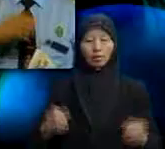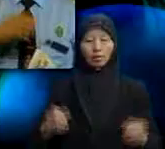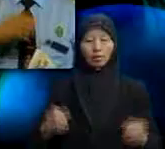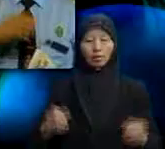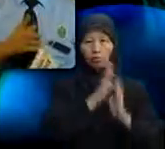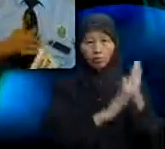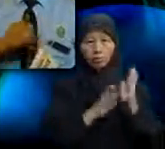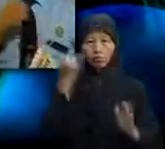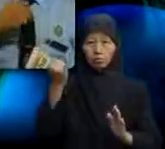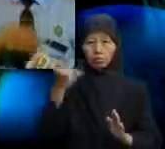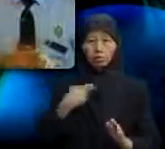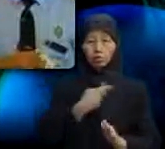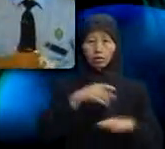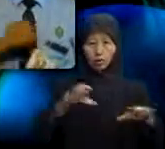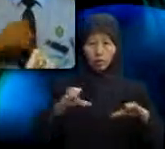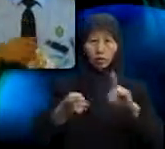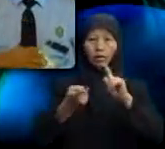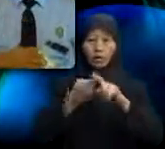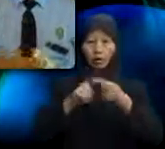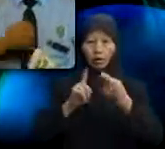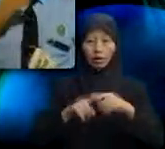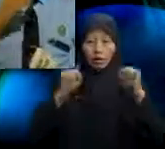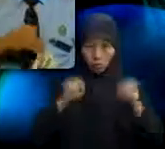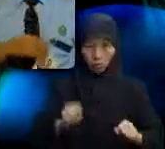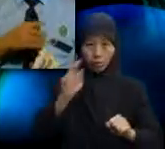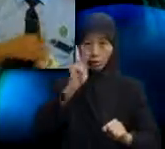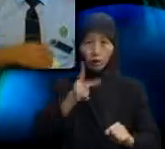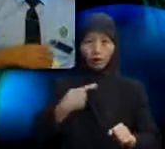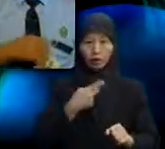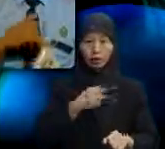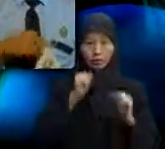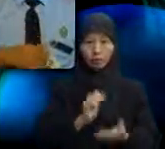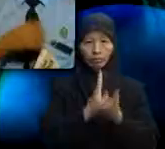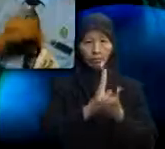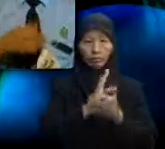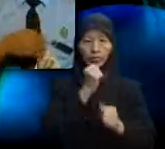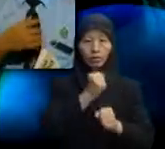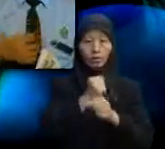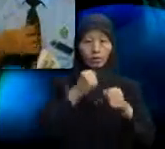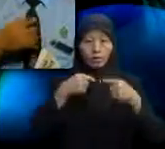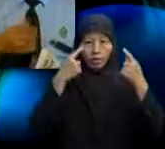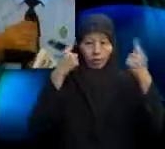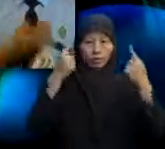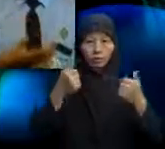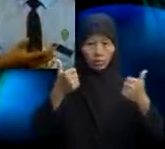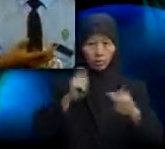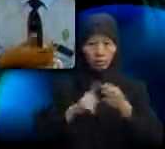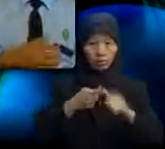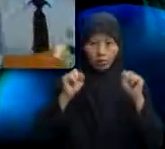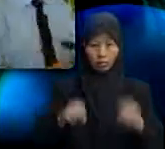cukup banyak perangai buruk yang kita lakukan. Kawan-kawan, bolehkah kita membantu kejayaan cemerlang kepada kita,